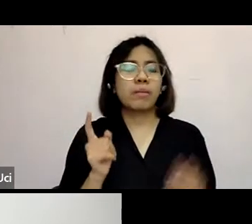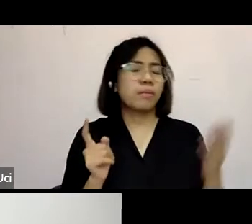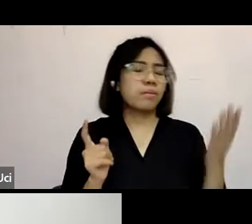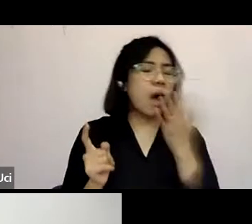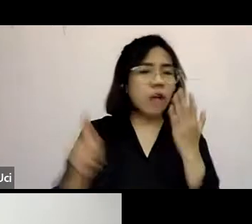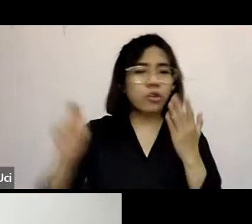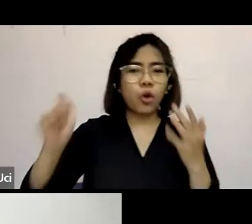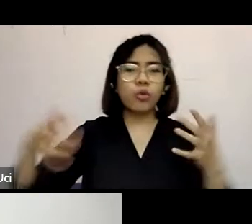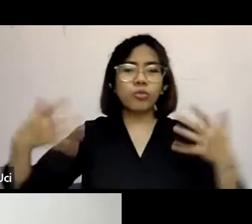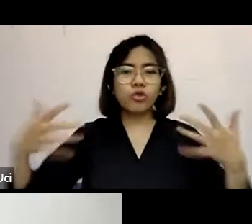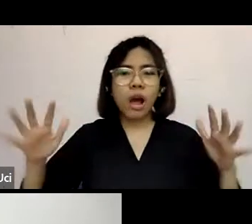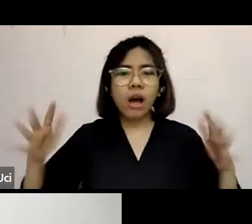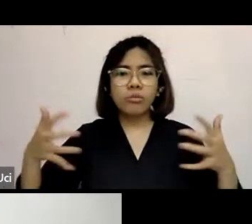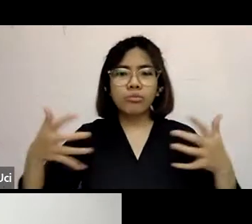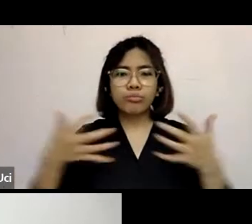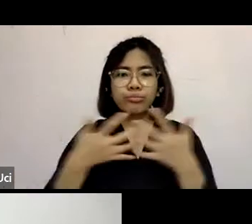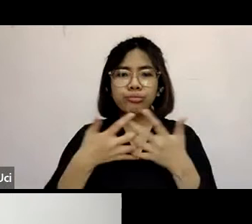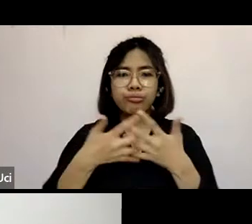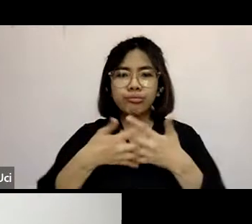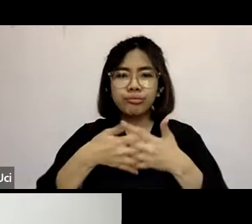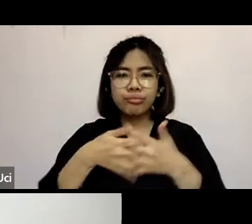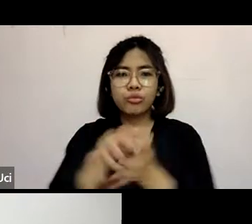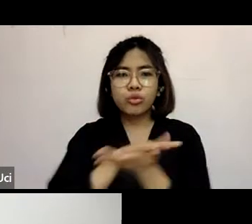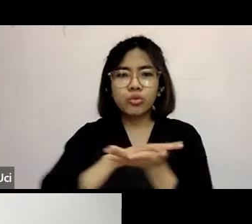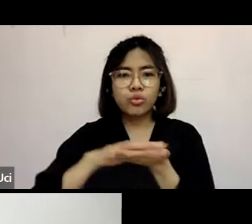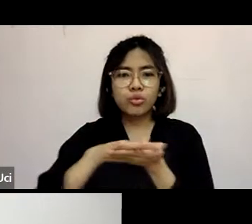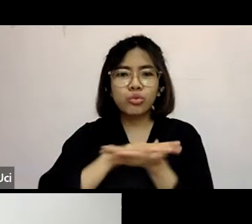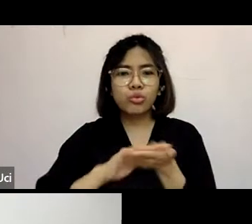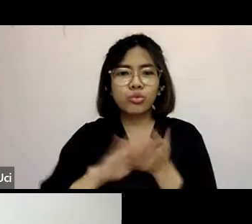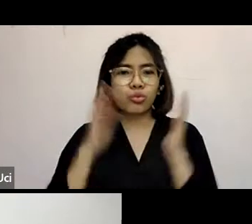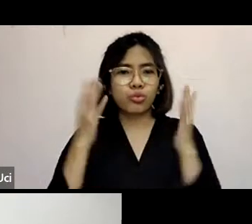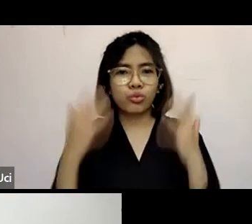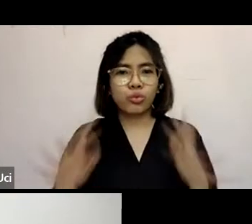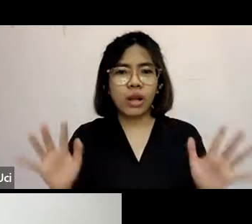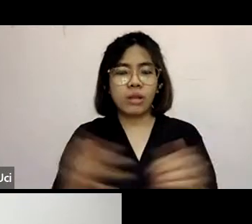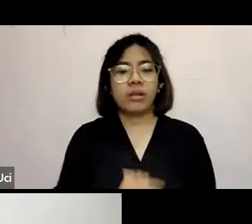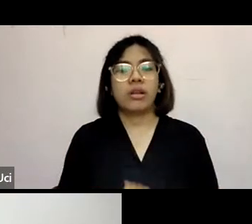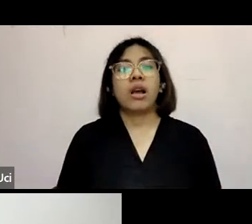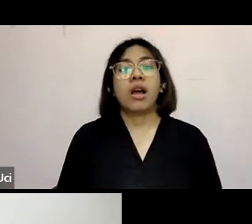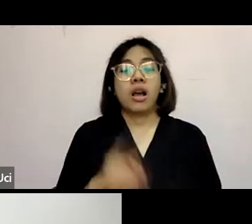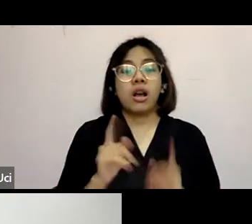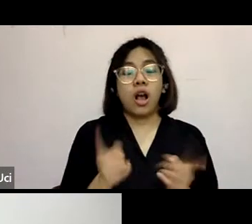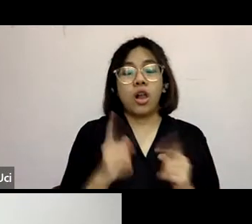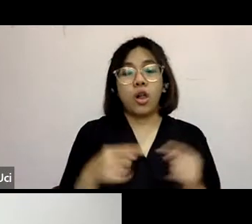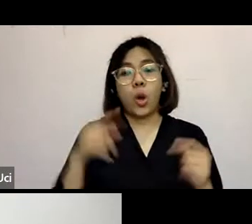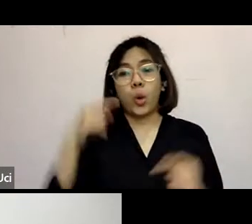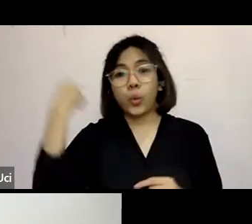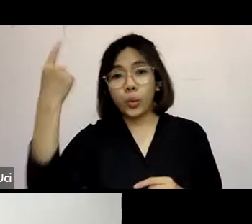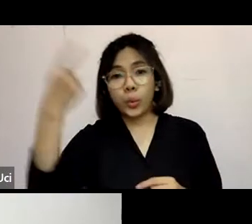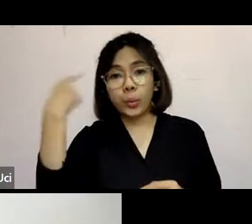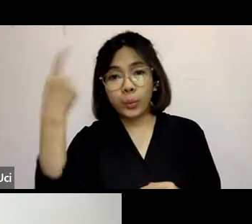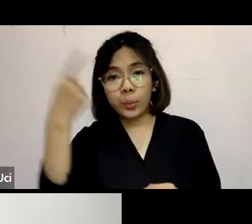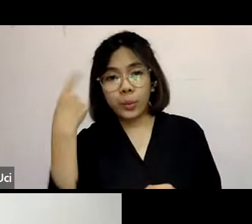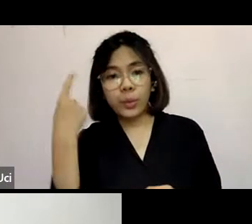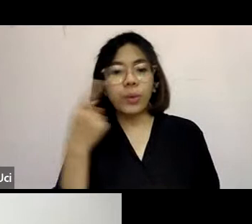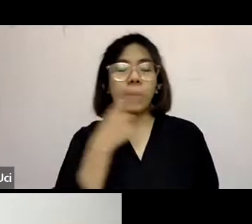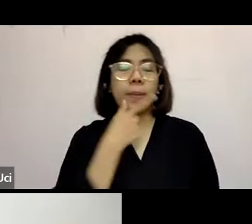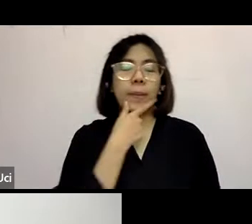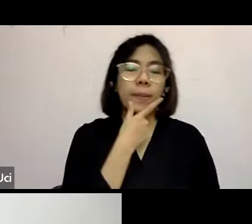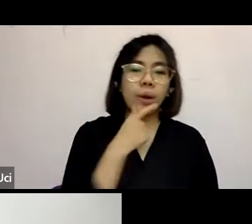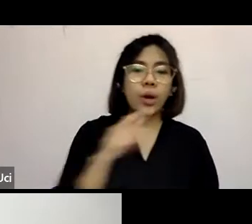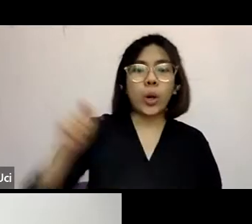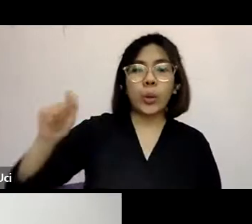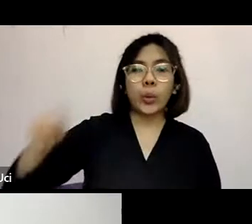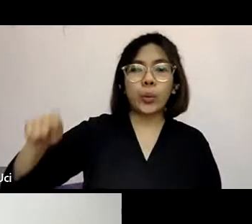Jadi kalau kalau ke secara umum hukum hanya